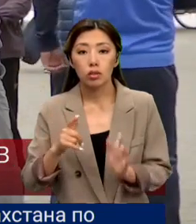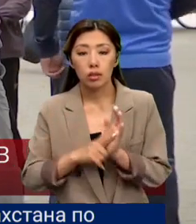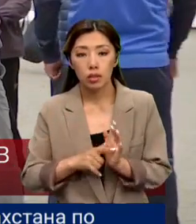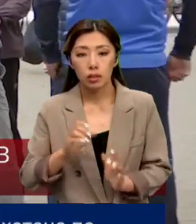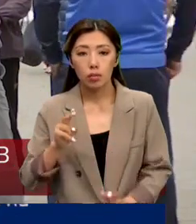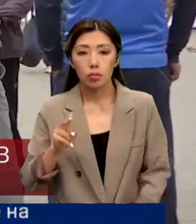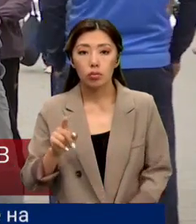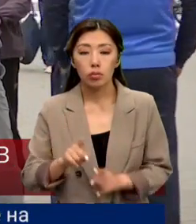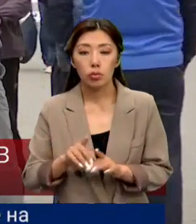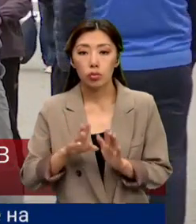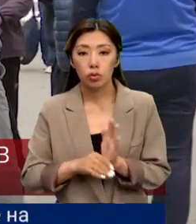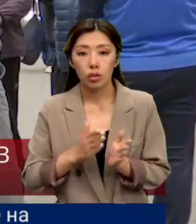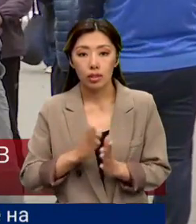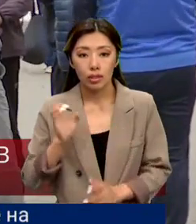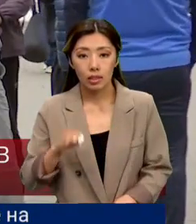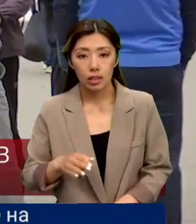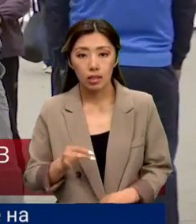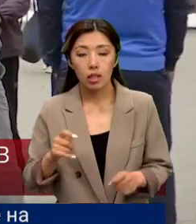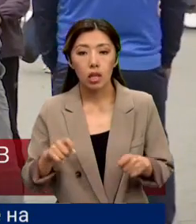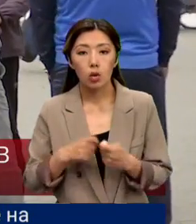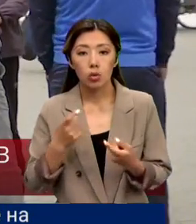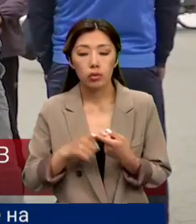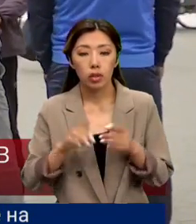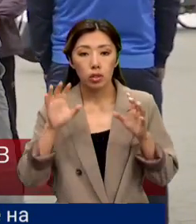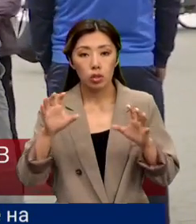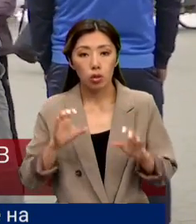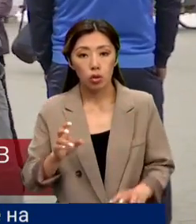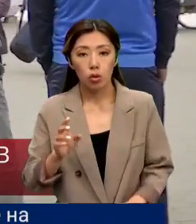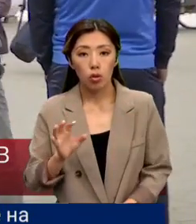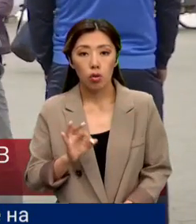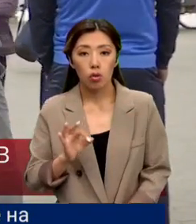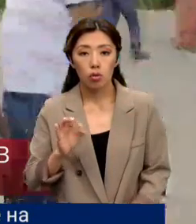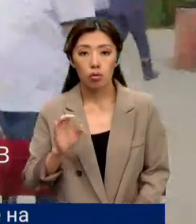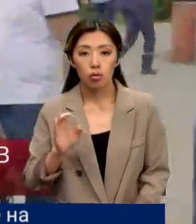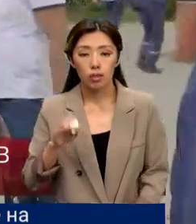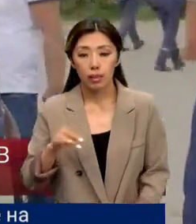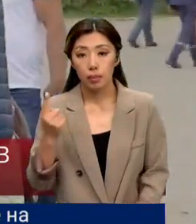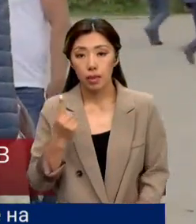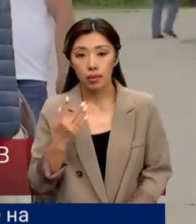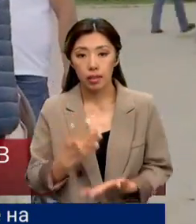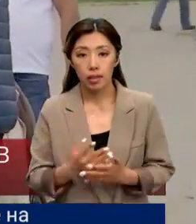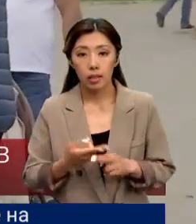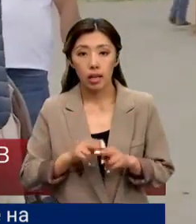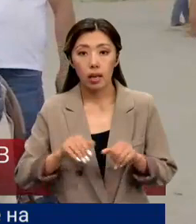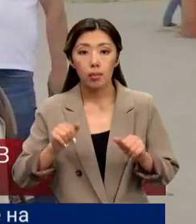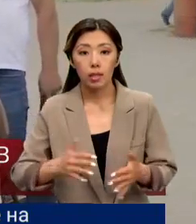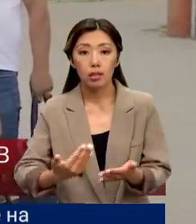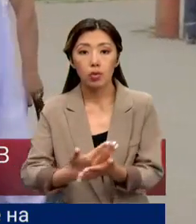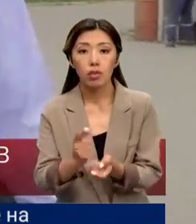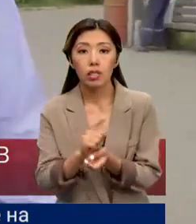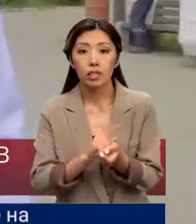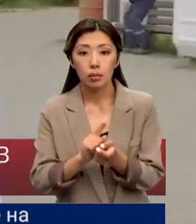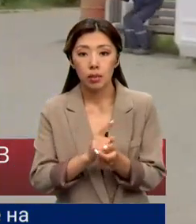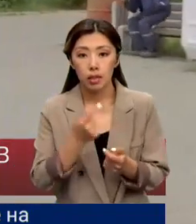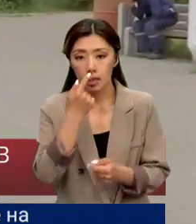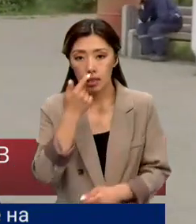И нарушен закон Конституции, статья 1. О том, что приняты изменения, педагоги узнали